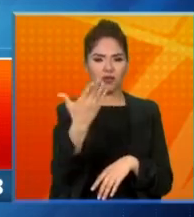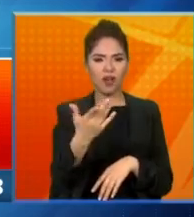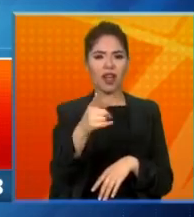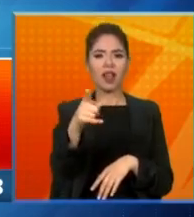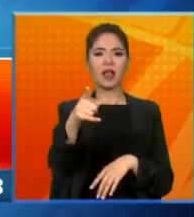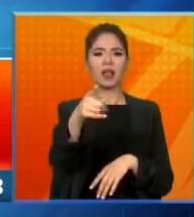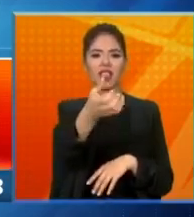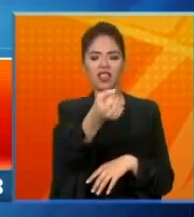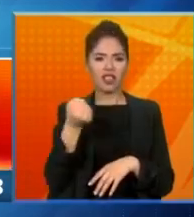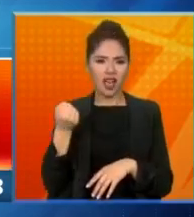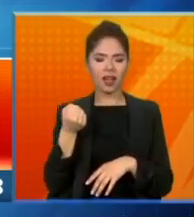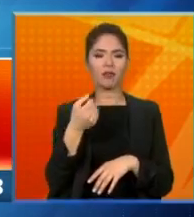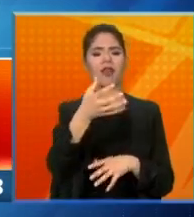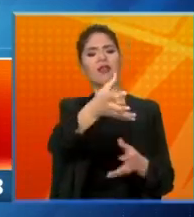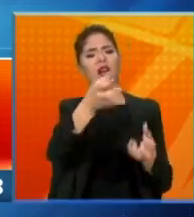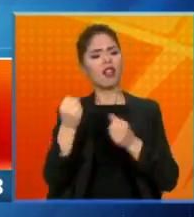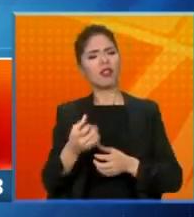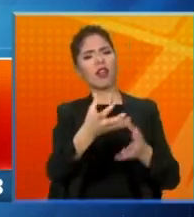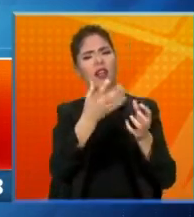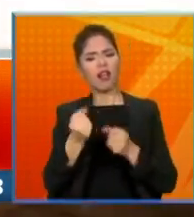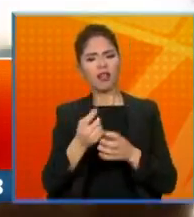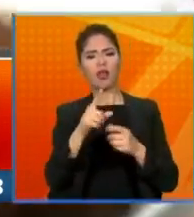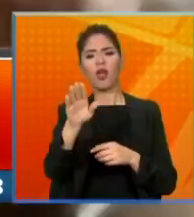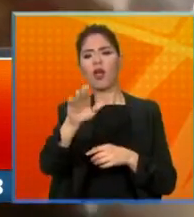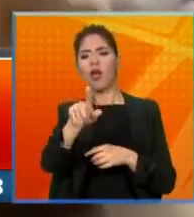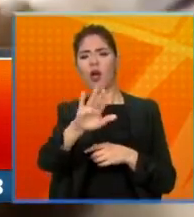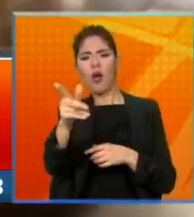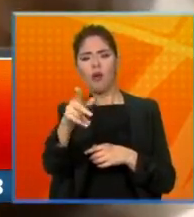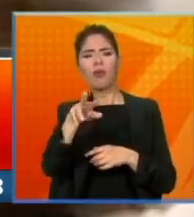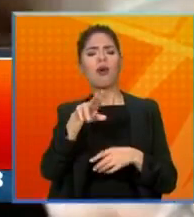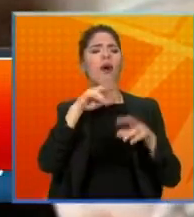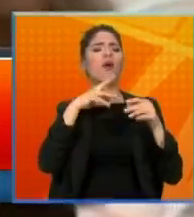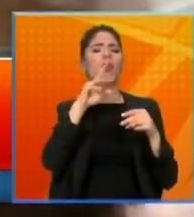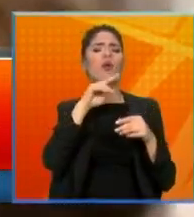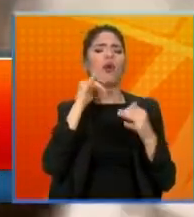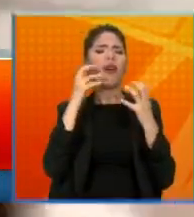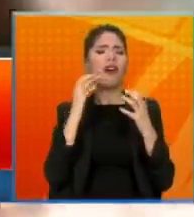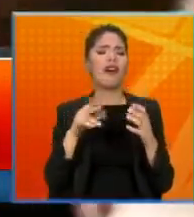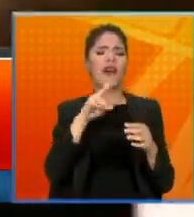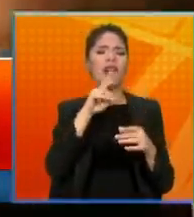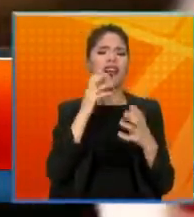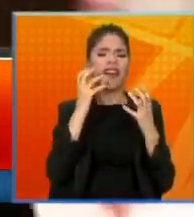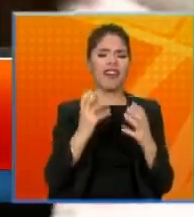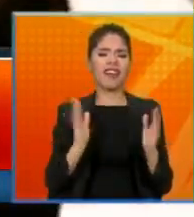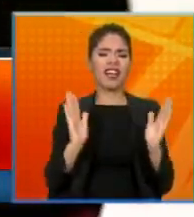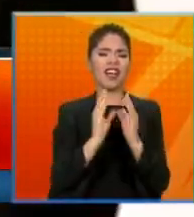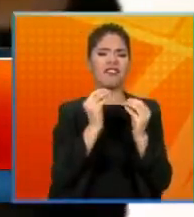Biri çekmeceyi tek tek boşaltıyor. Diğeri kahkahalarla karşılık veriyor.